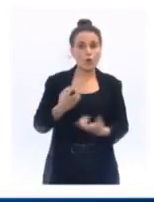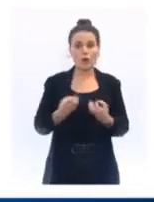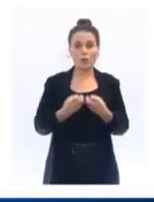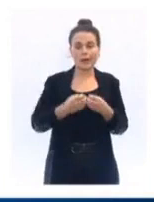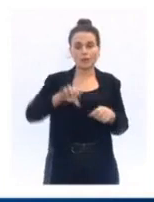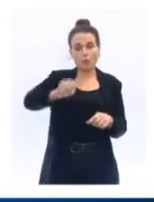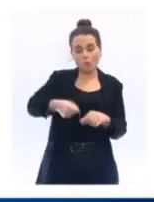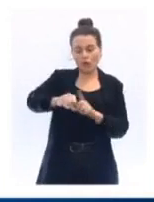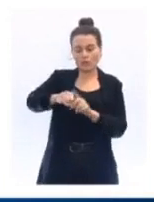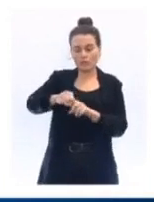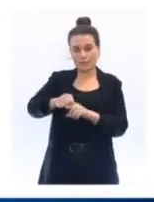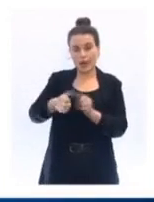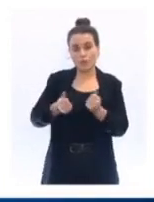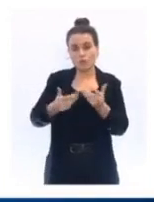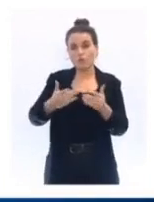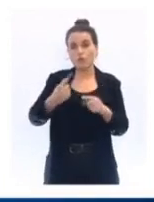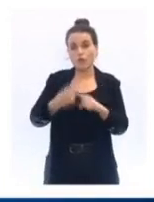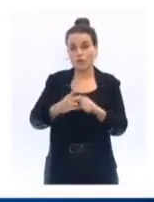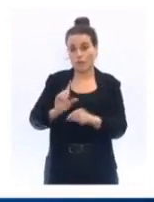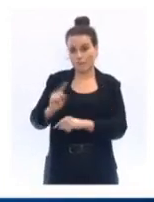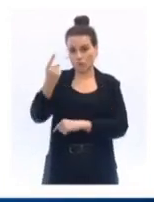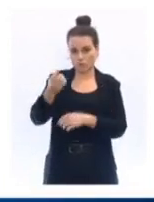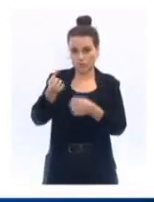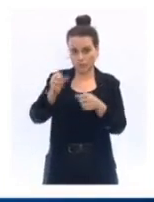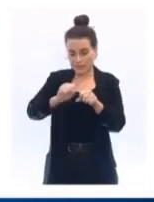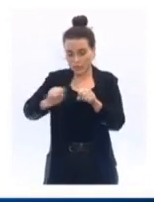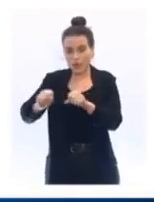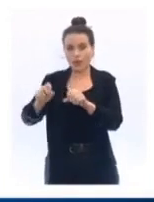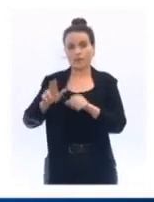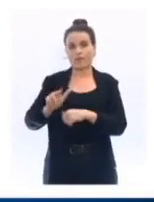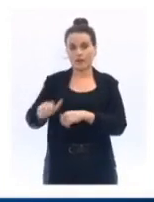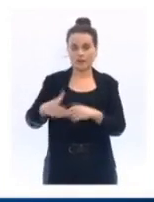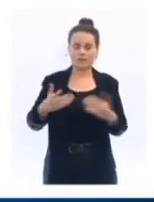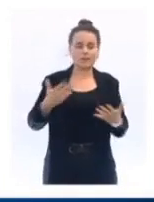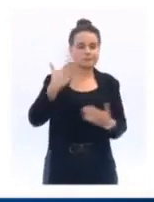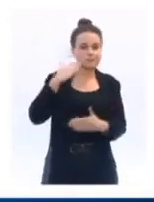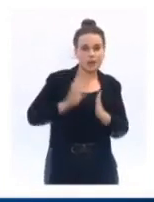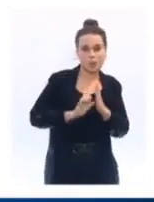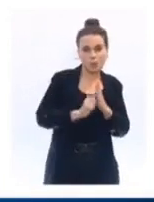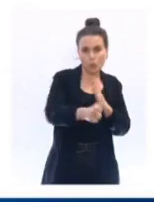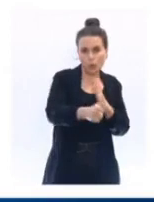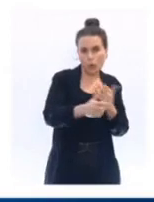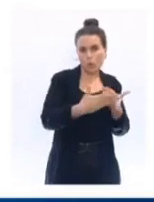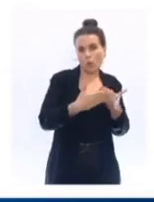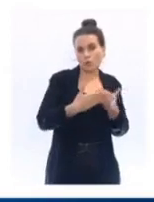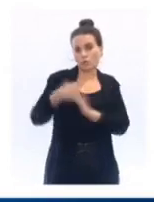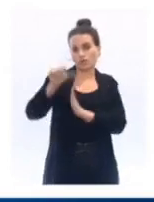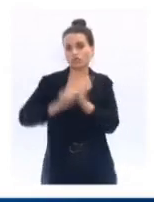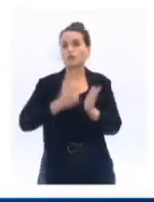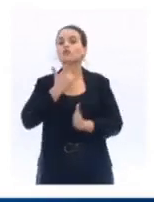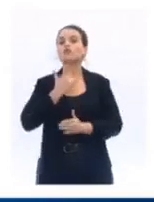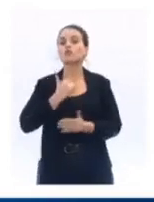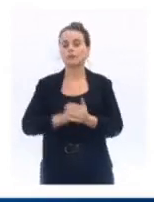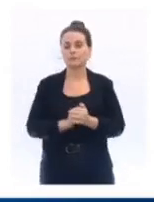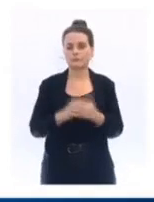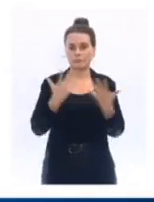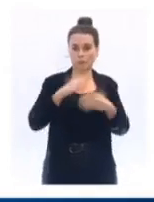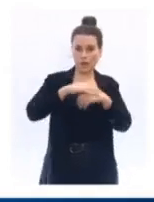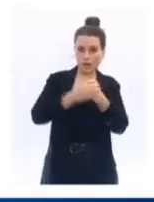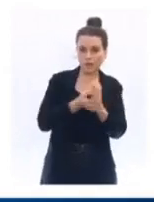lavage des mains, les gestes barrières, le respect de la distanciation physique, quand elle est possible, feront l'objet d'une vigilance accrue. L'ensemble des